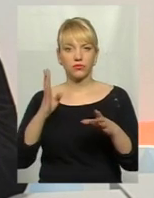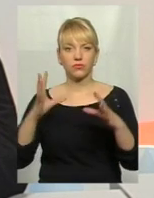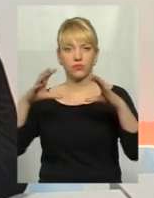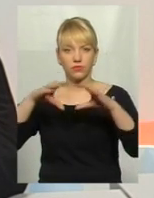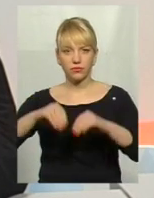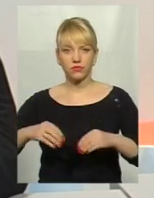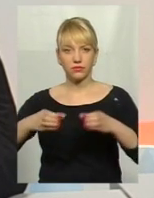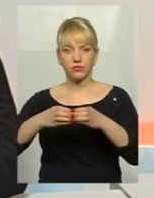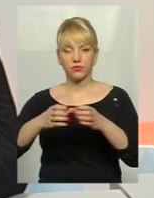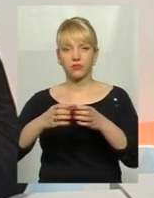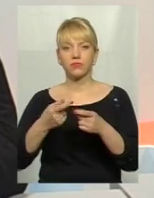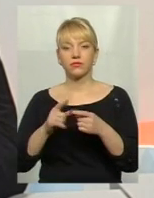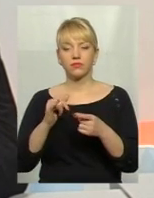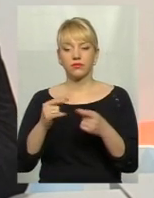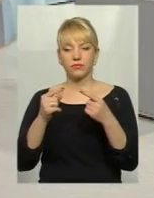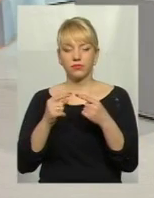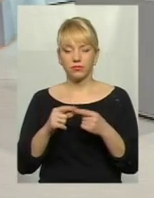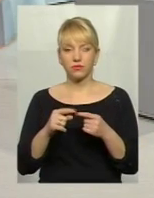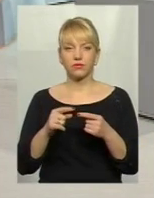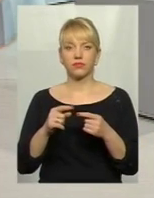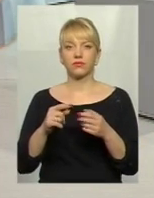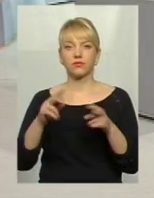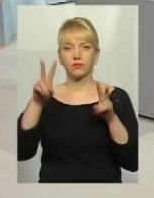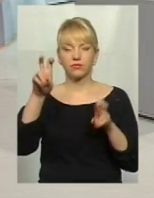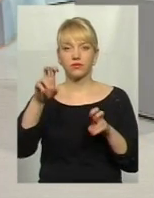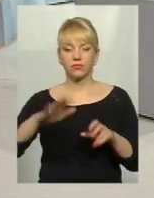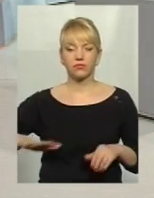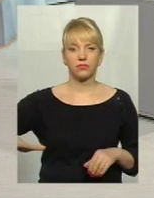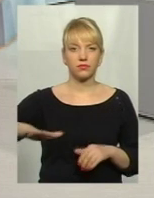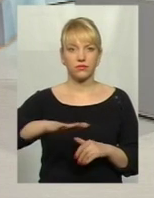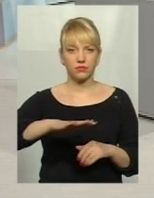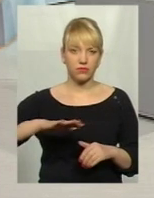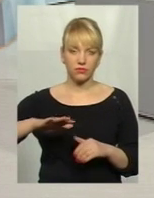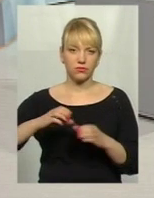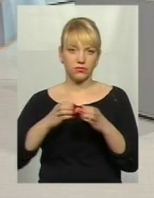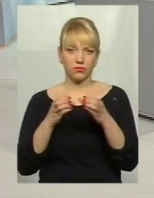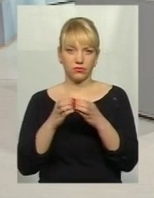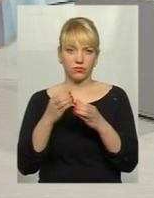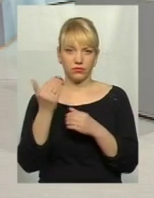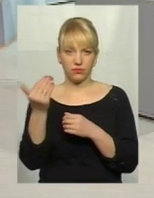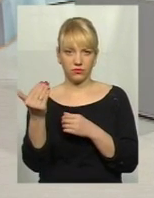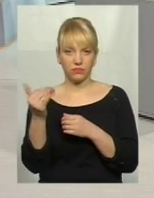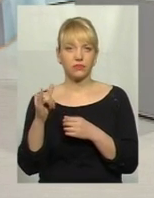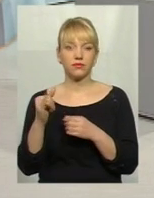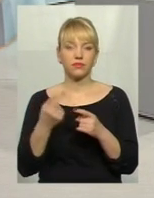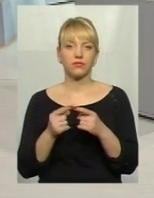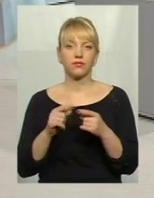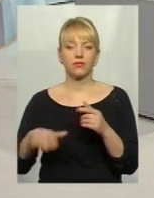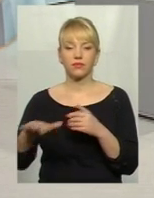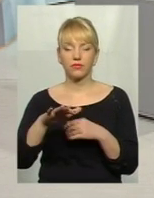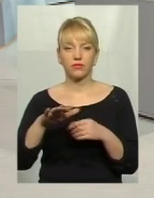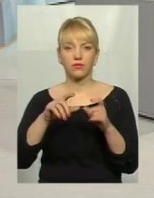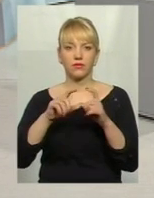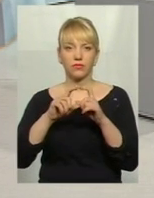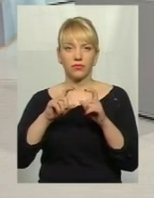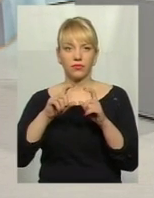визначають поняття територія громади, Тобто територія органу місцевого